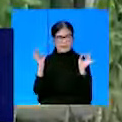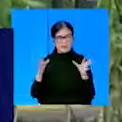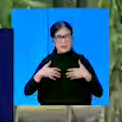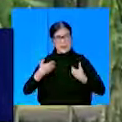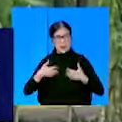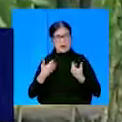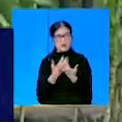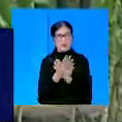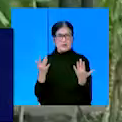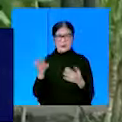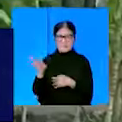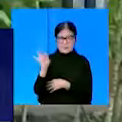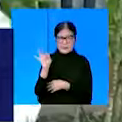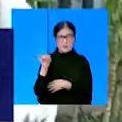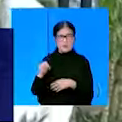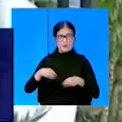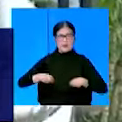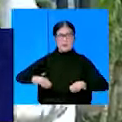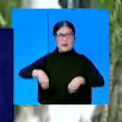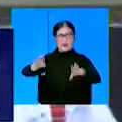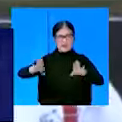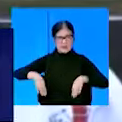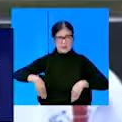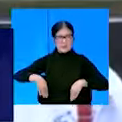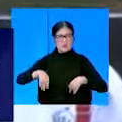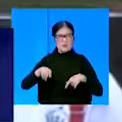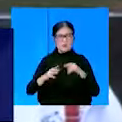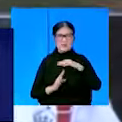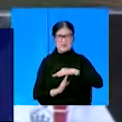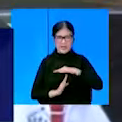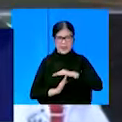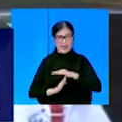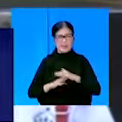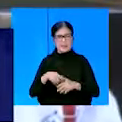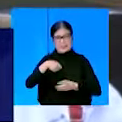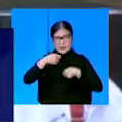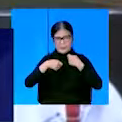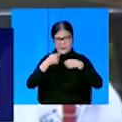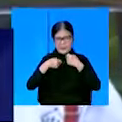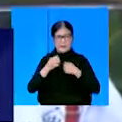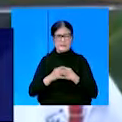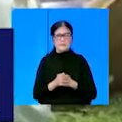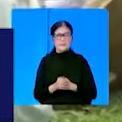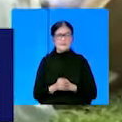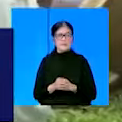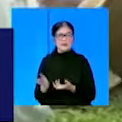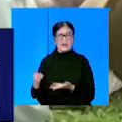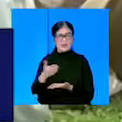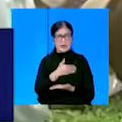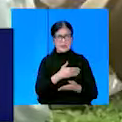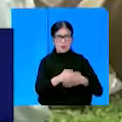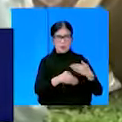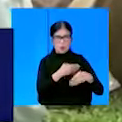banyak memilih untuk menggelar tikar di tempat teduh dan juga istirahat dan makan. Berdasarkan dari data pengelola Taman